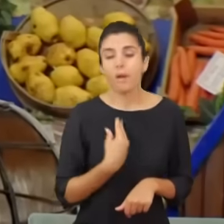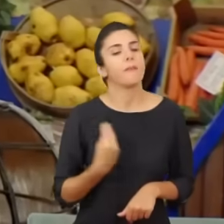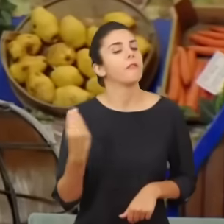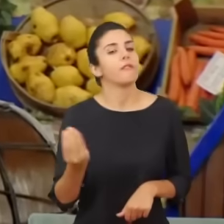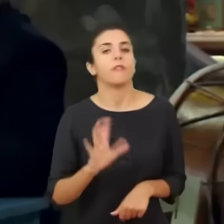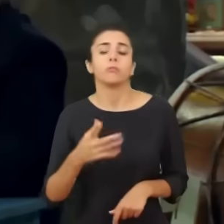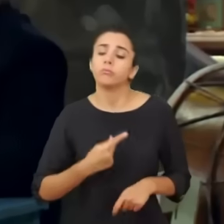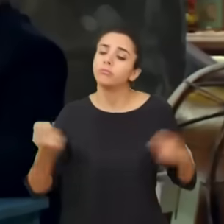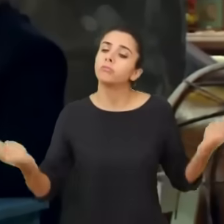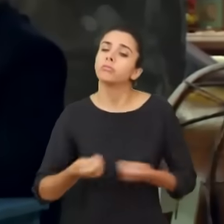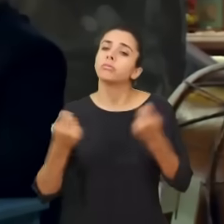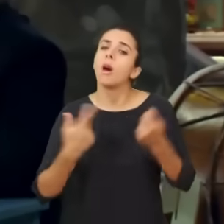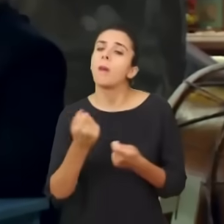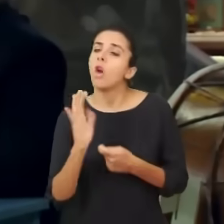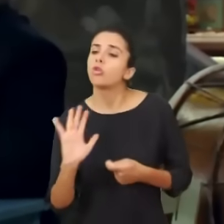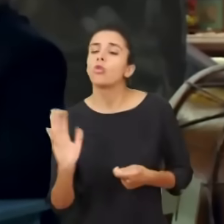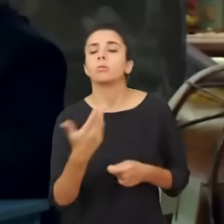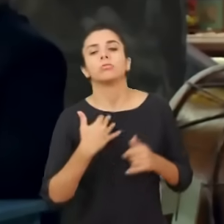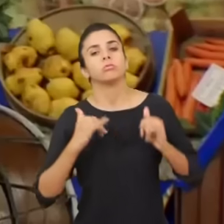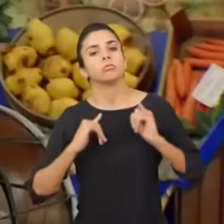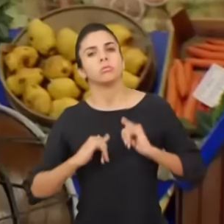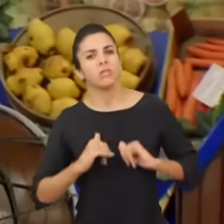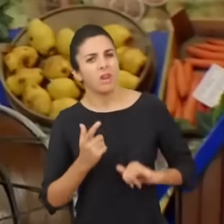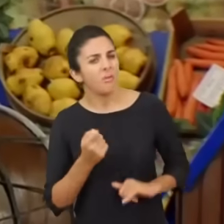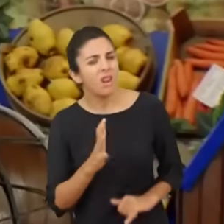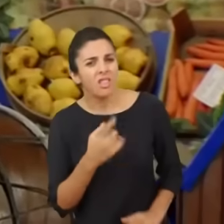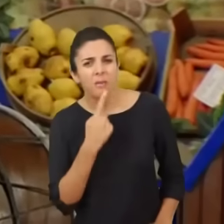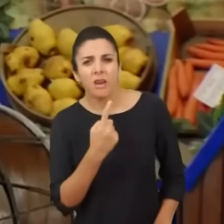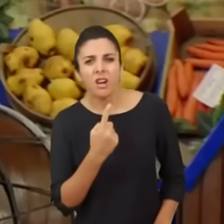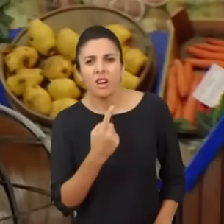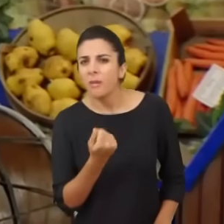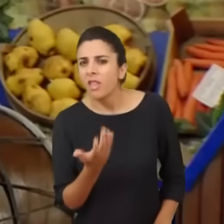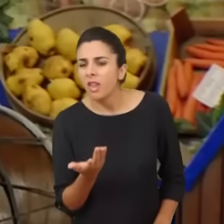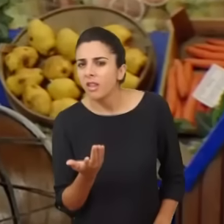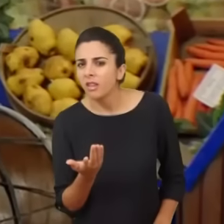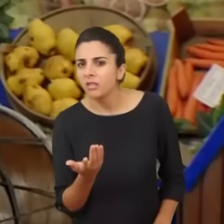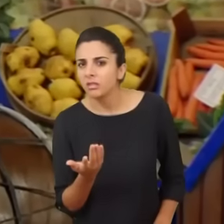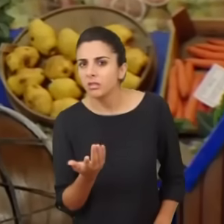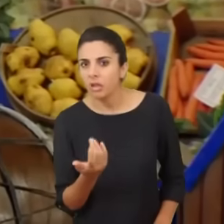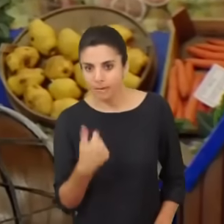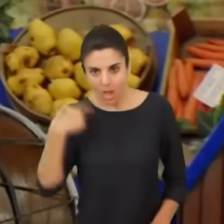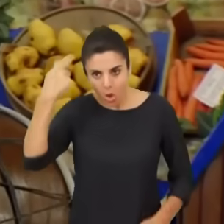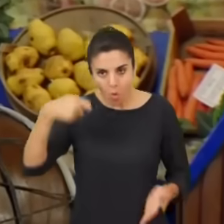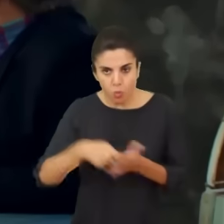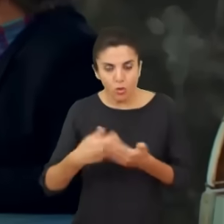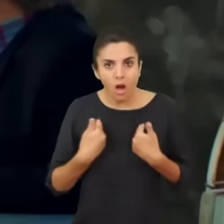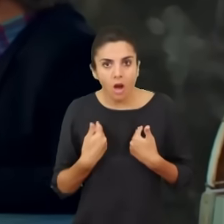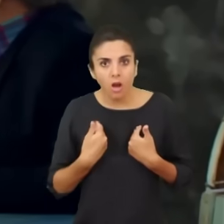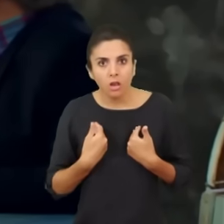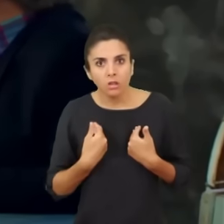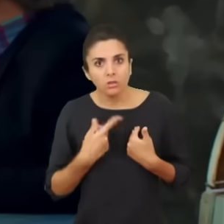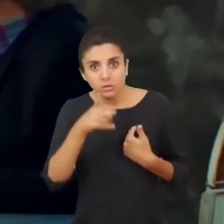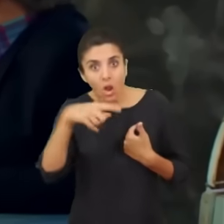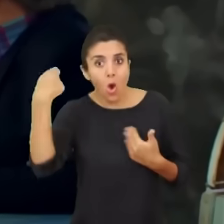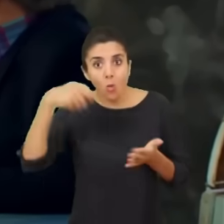Kaptırmam. Çalarım, alırım bahşiş. Aha. Ne parası ya? Aha. Ya ben muhtarım. Siz